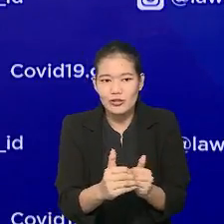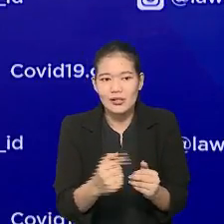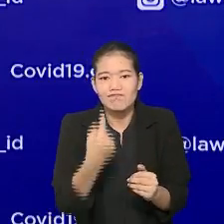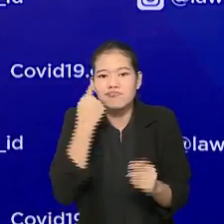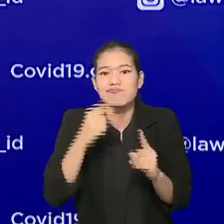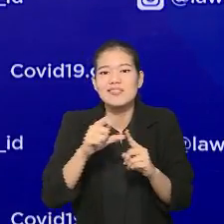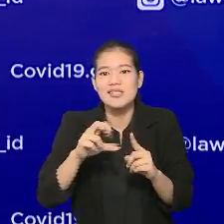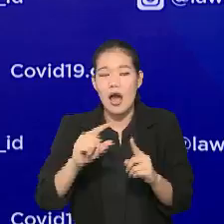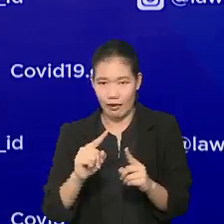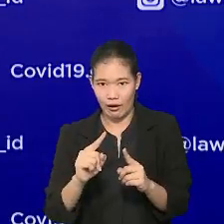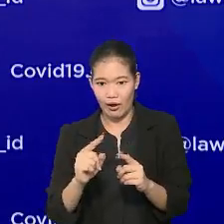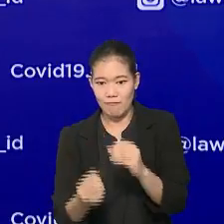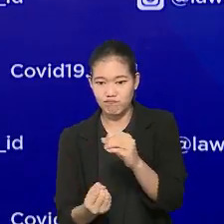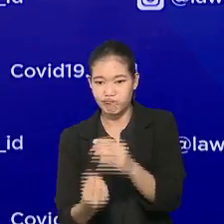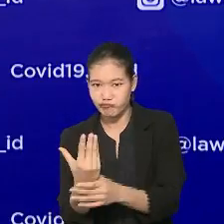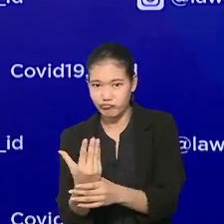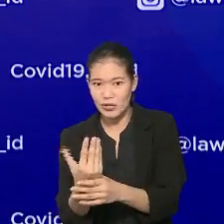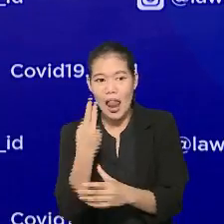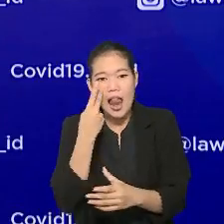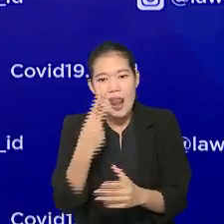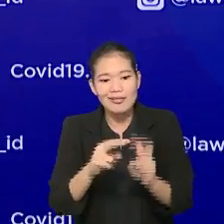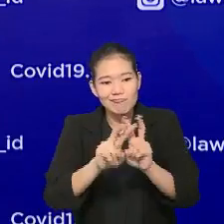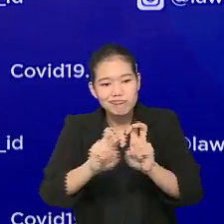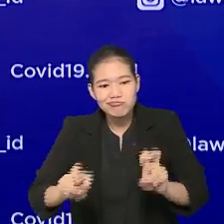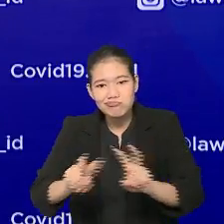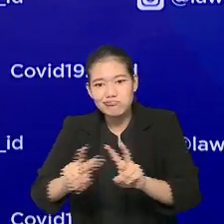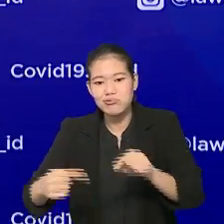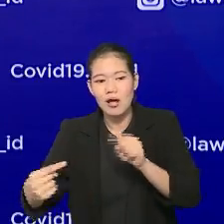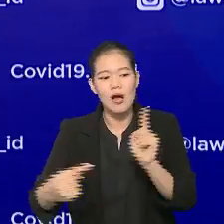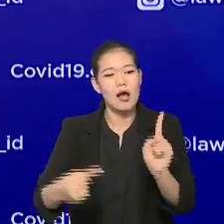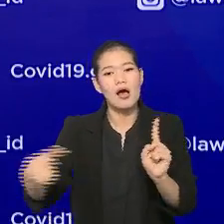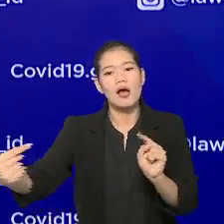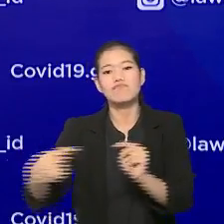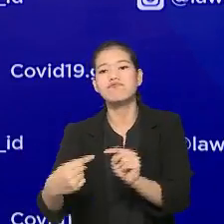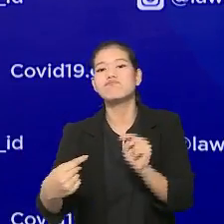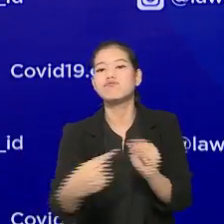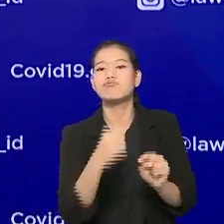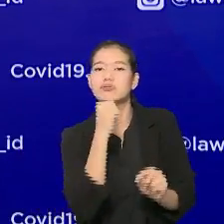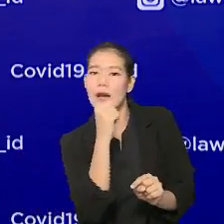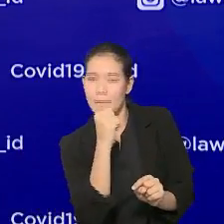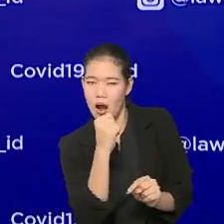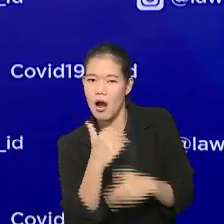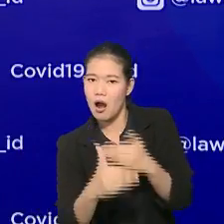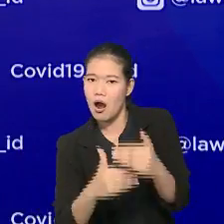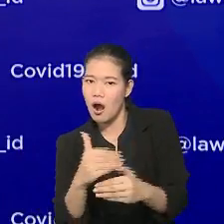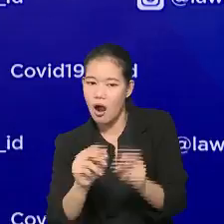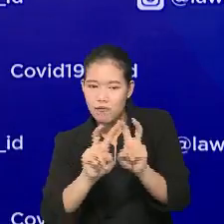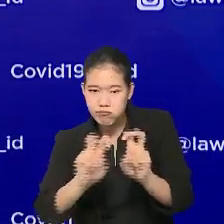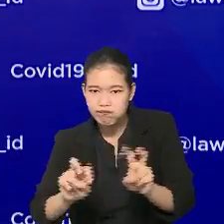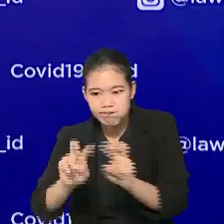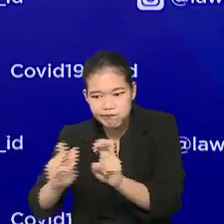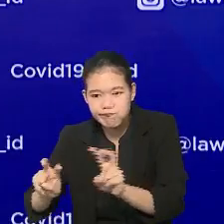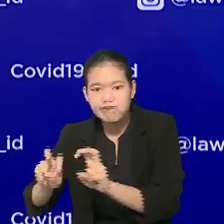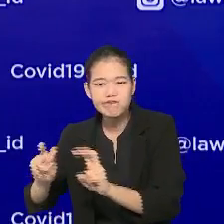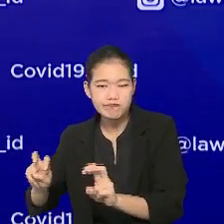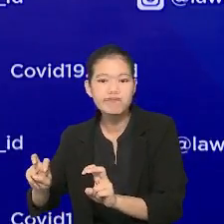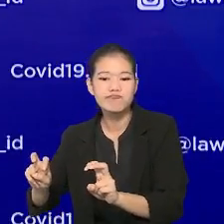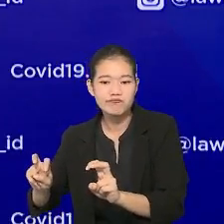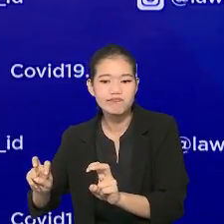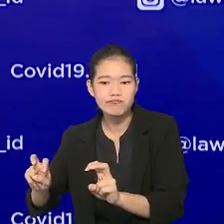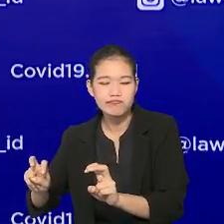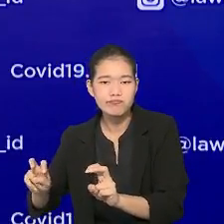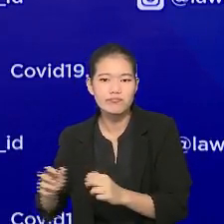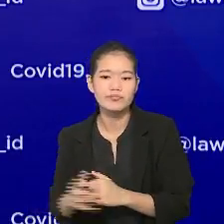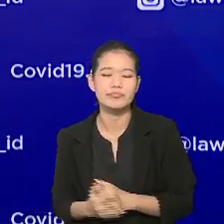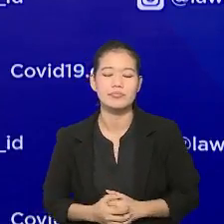keluar, penelusuran riwayat kontak kasus ini tengah diinvestigasi lebih lanjut pada siapapun yang pernah berinteraksi erat